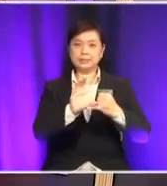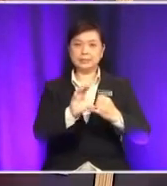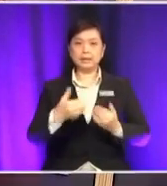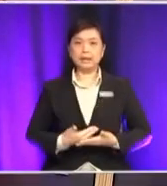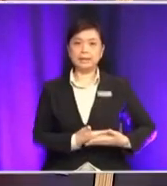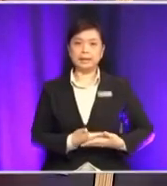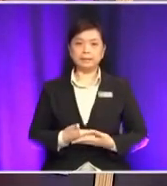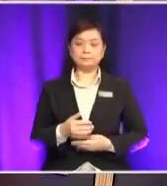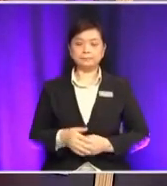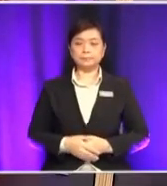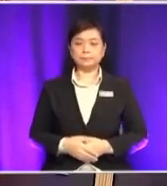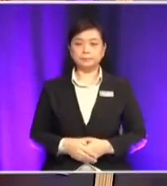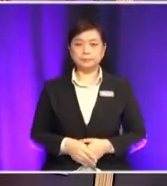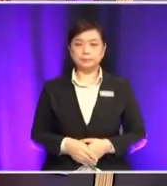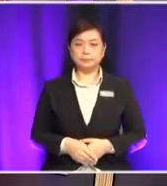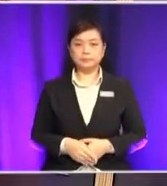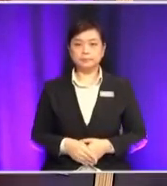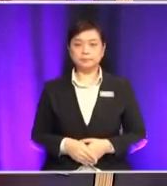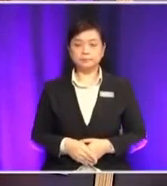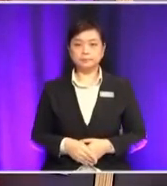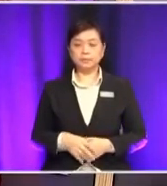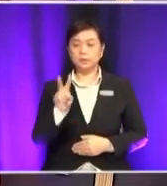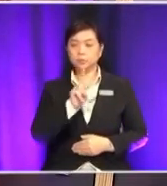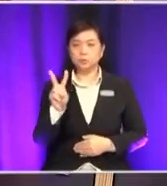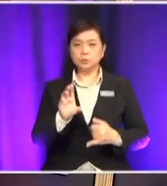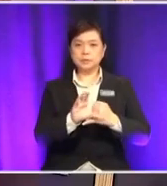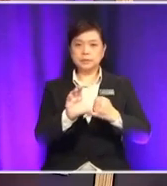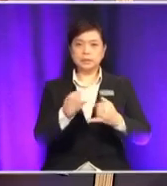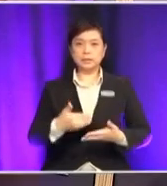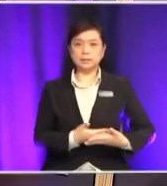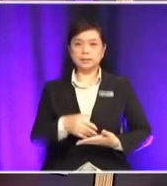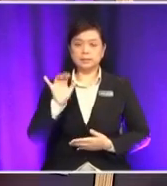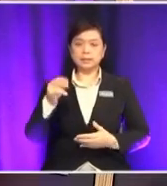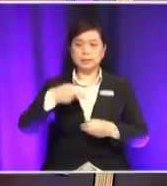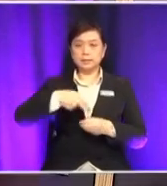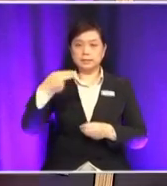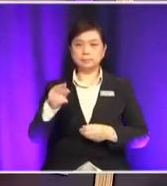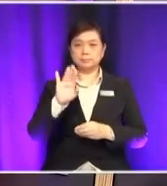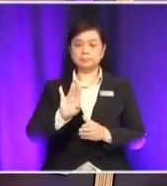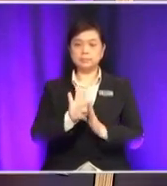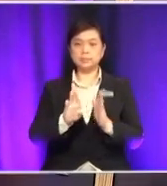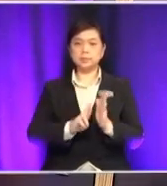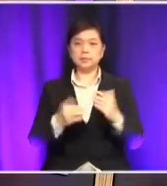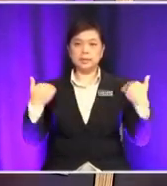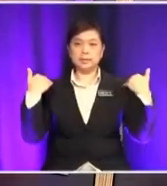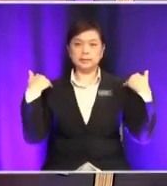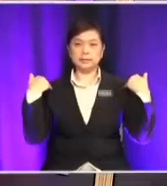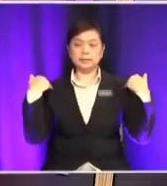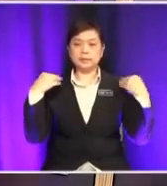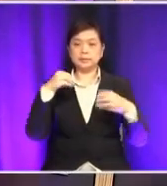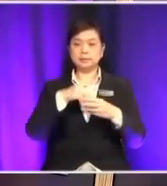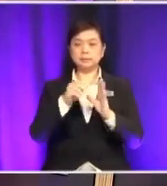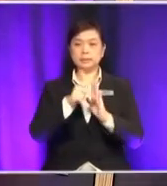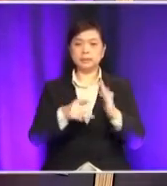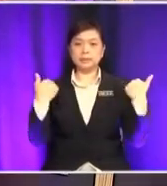dia akan menghasilkan dua sel anak kedua-dua sel anak yang terasil berada dalam keadaan haploid ingat